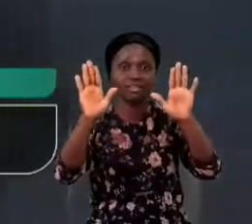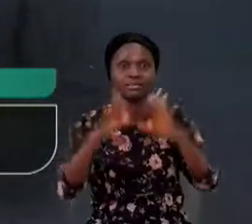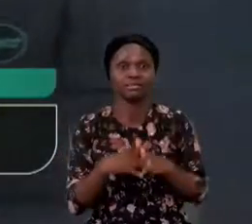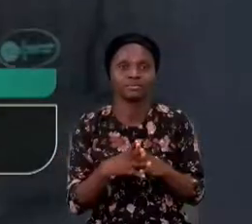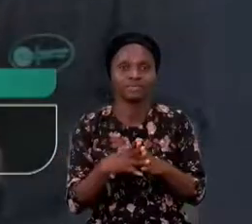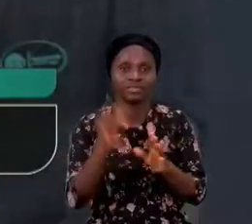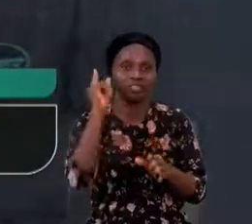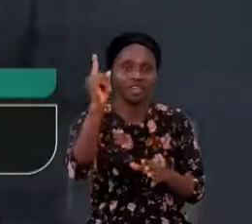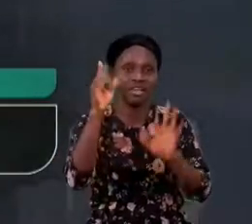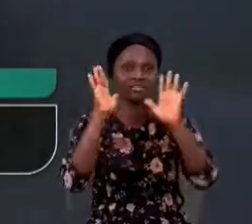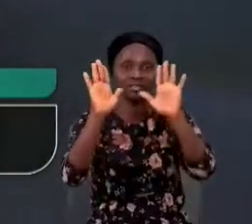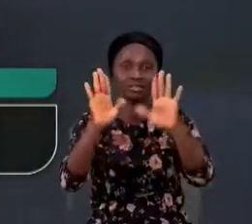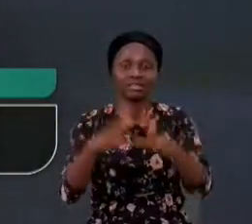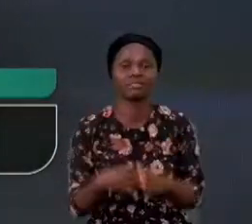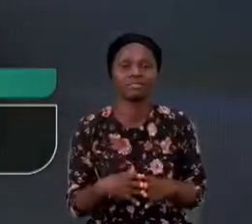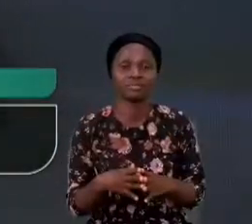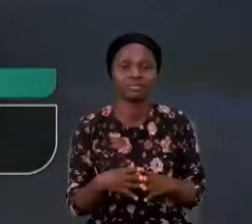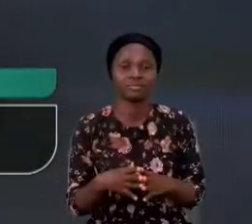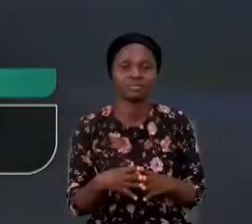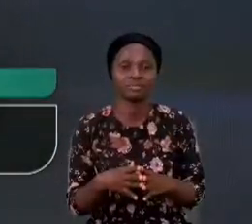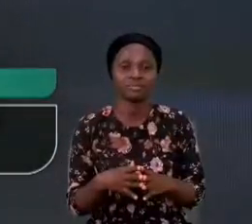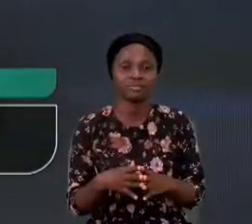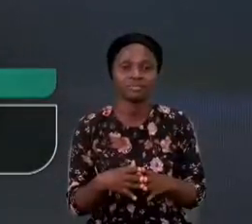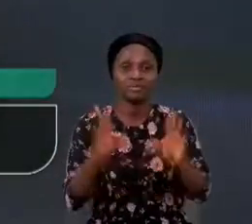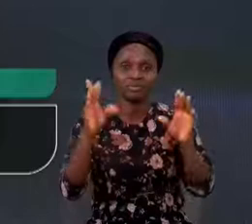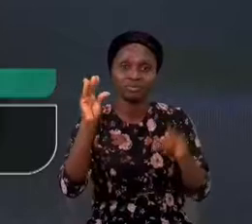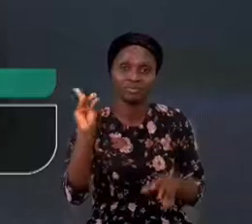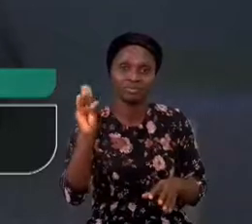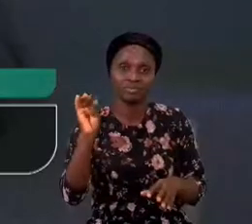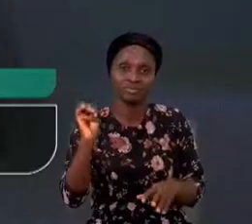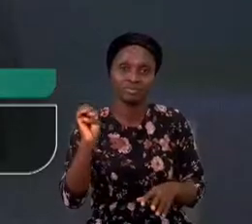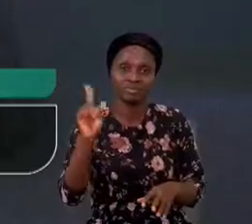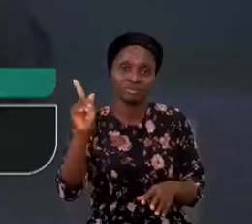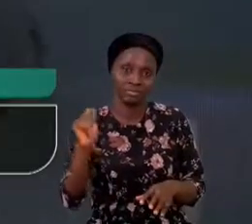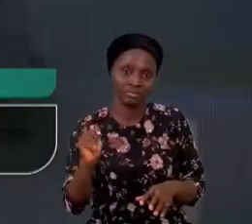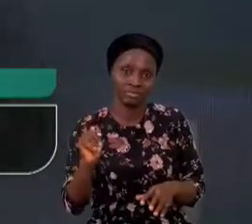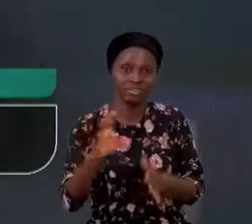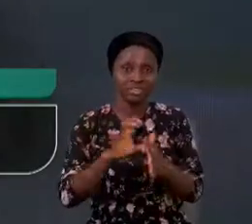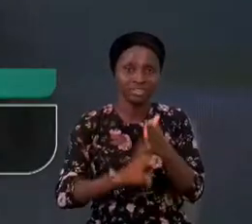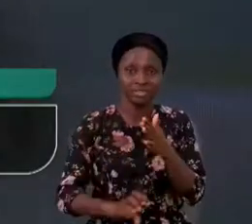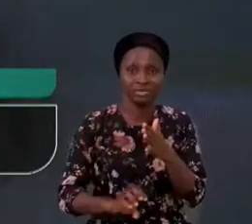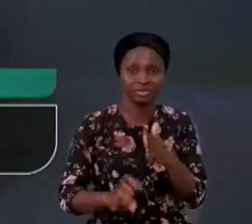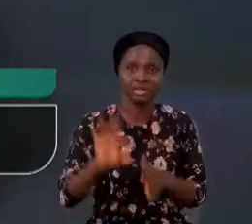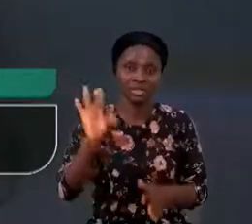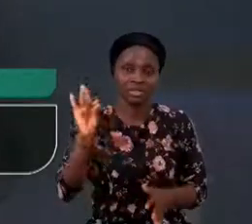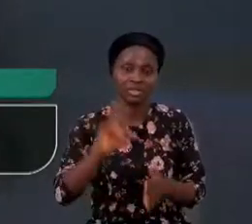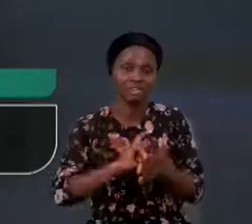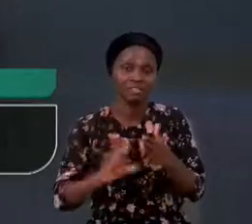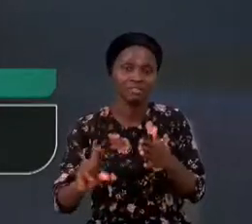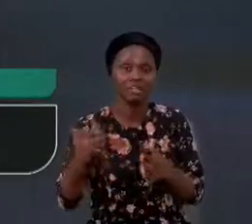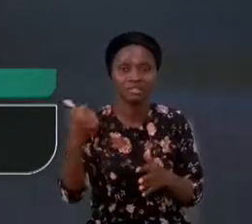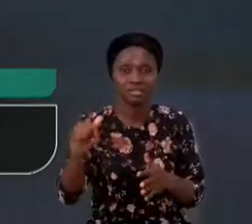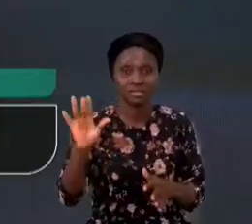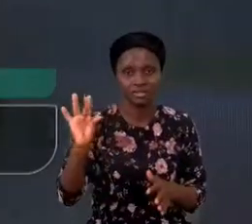Deutéronome 8, verset 18. Il dit, souviens-toi.